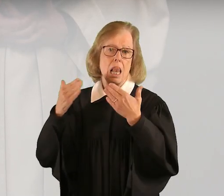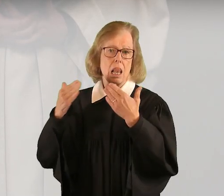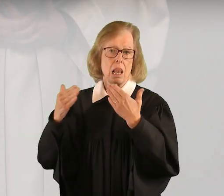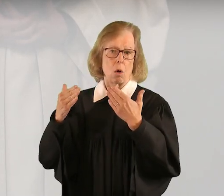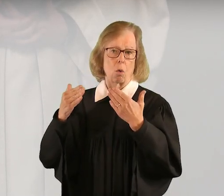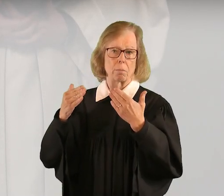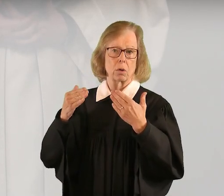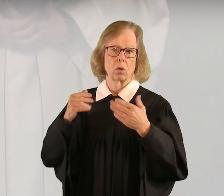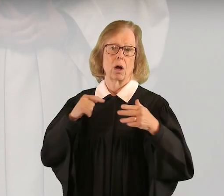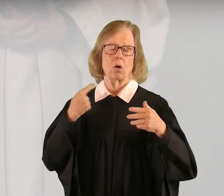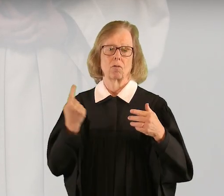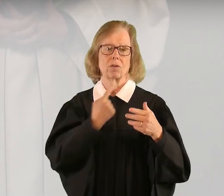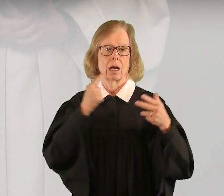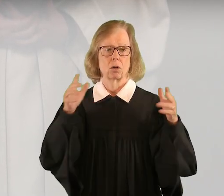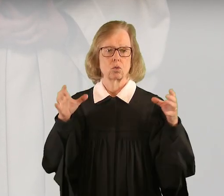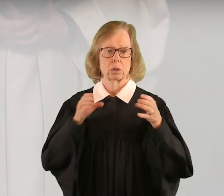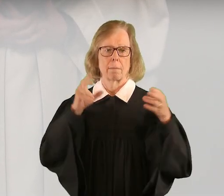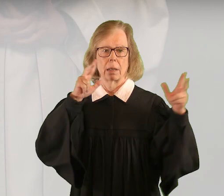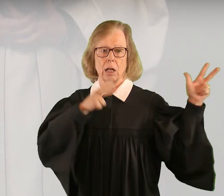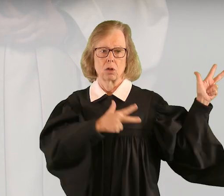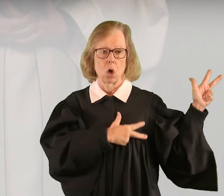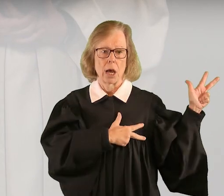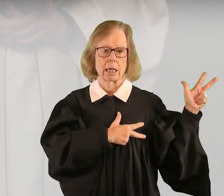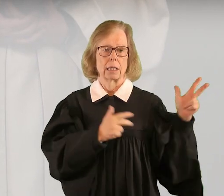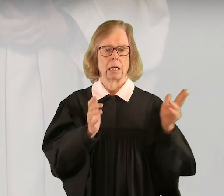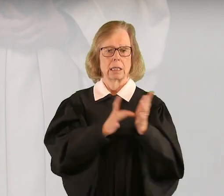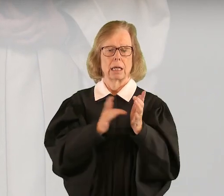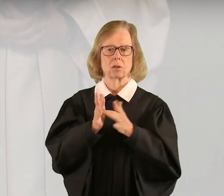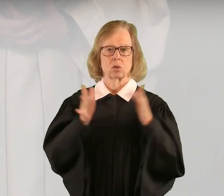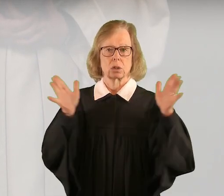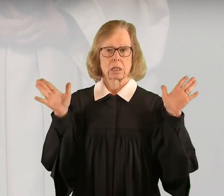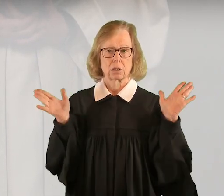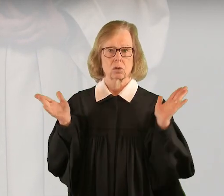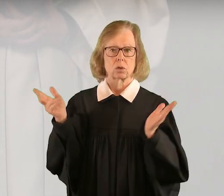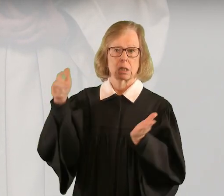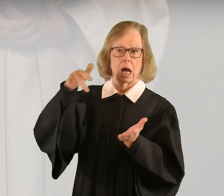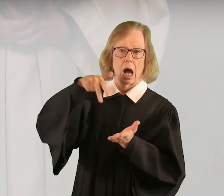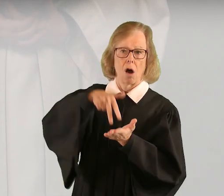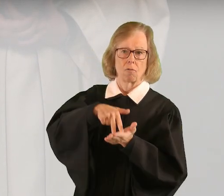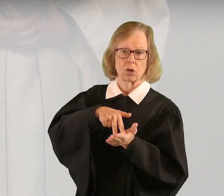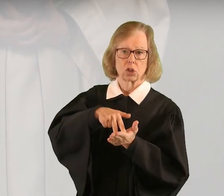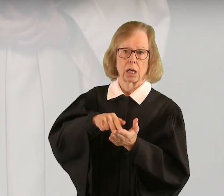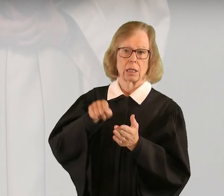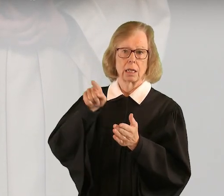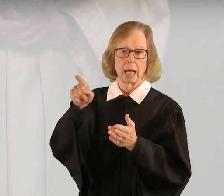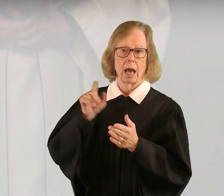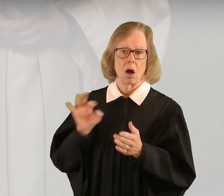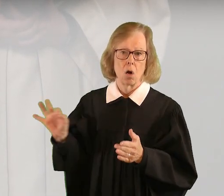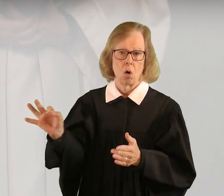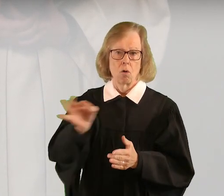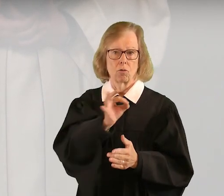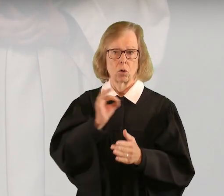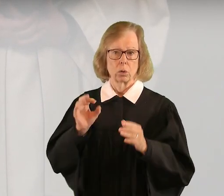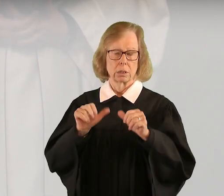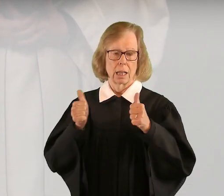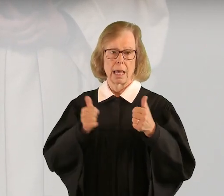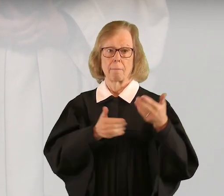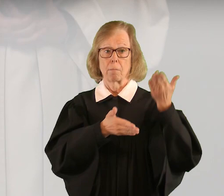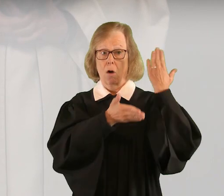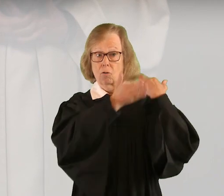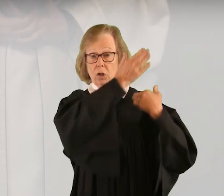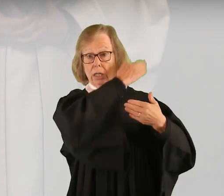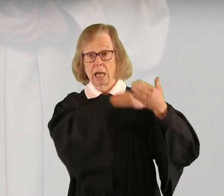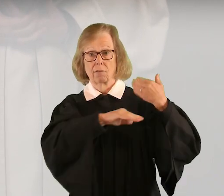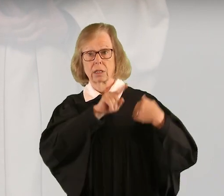bezeugen, dass Christus von den Toten auferstanden ist und für uns lebt, von Ewigkeit zu